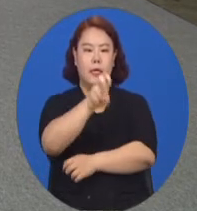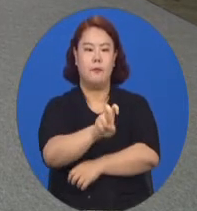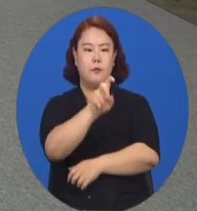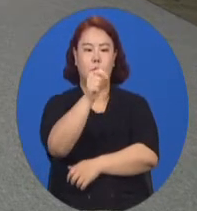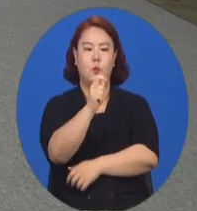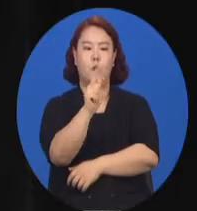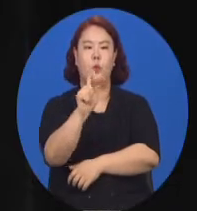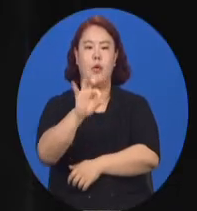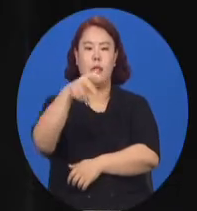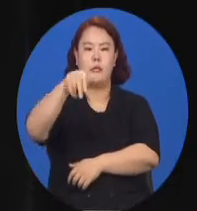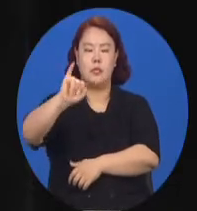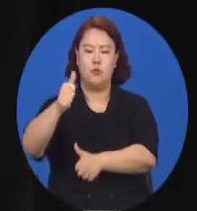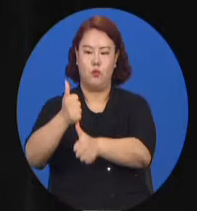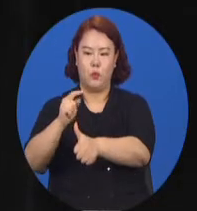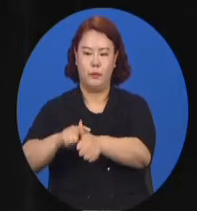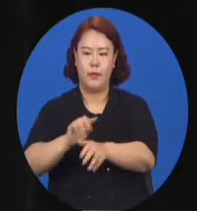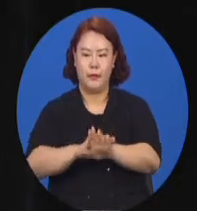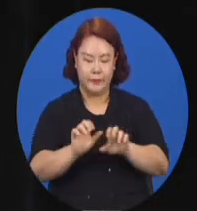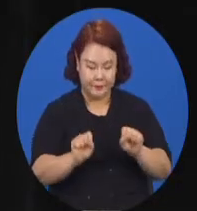김광직 후보입니다.